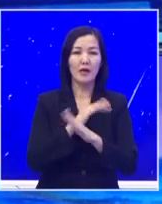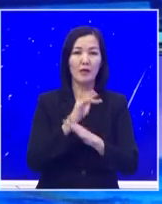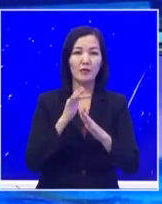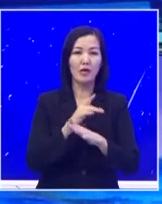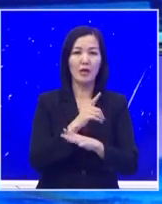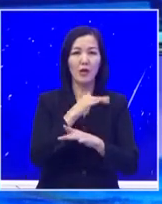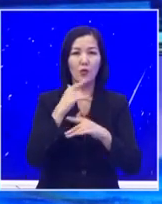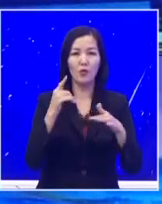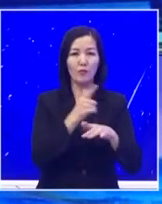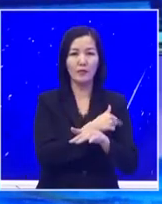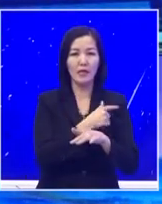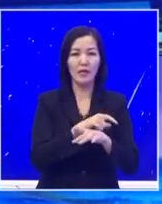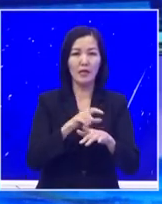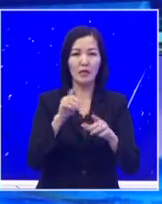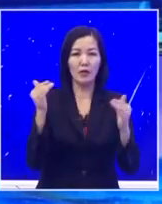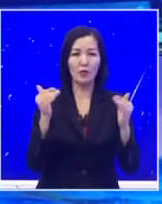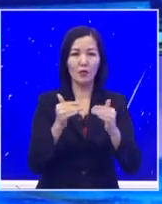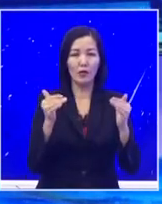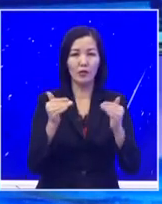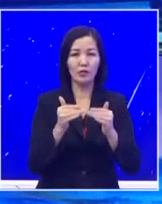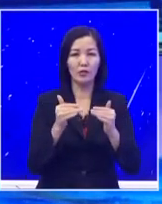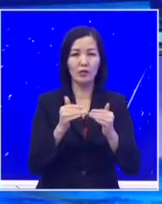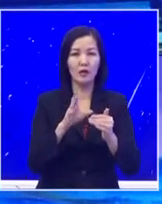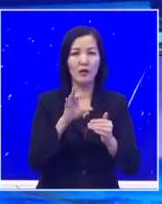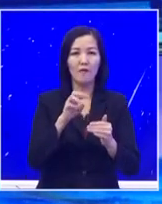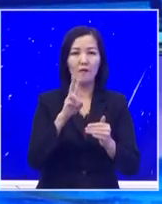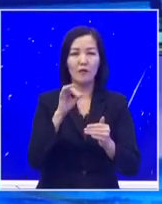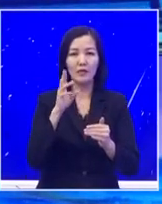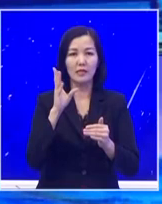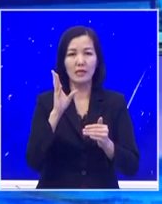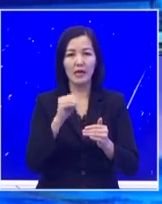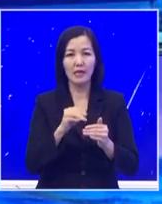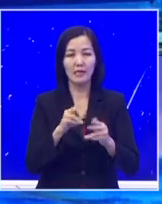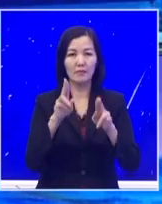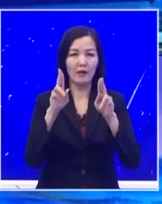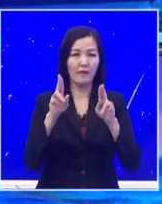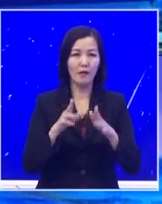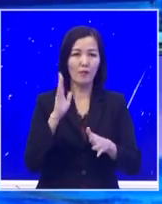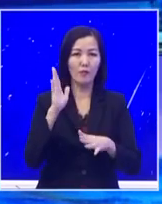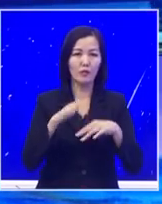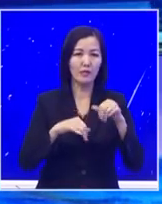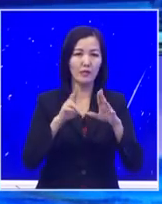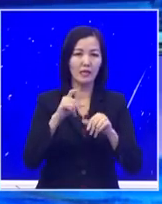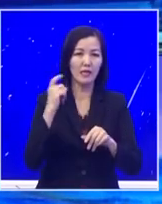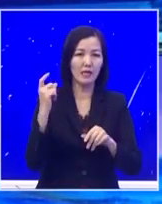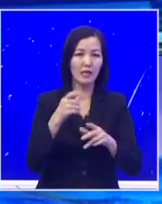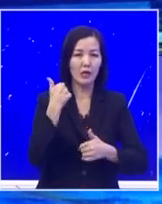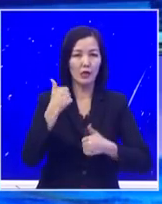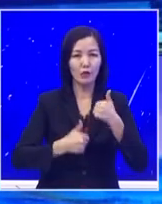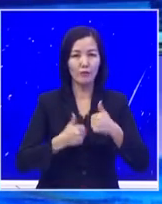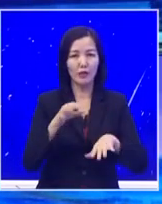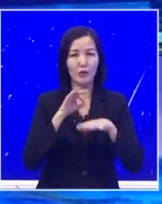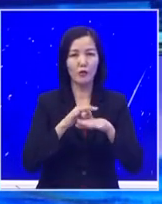Жалғастырамыз. Қапшағай көп салалық колледжінде World Skill стандарттарын негізге ала отырып, болашақ маман иелері арасында чемпионат